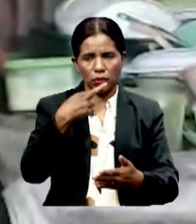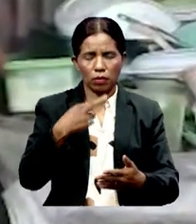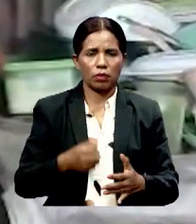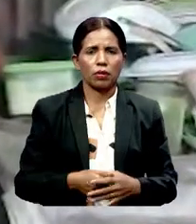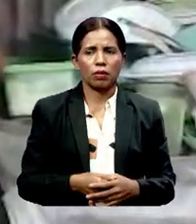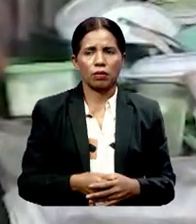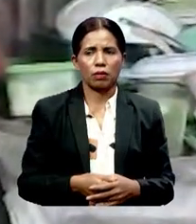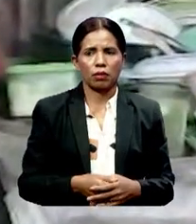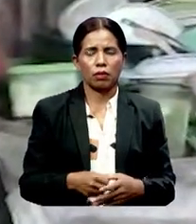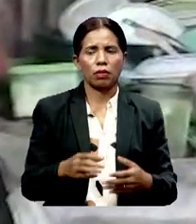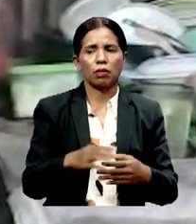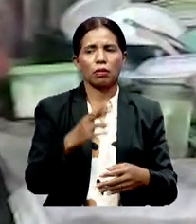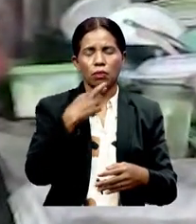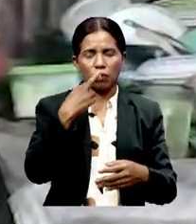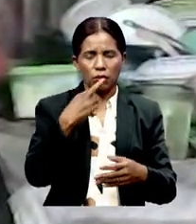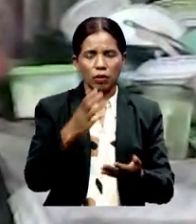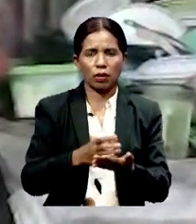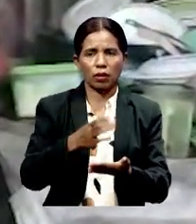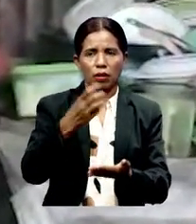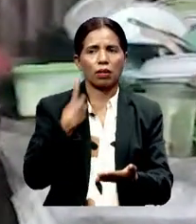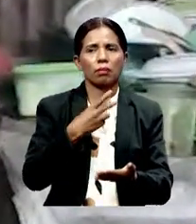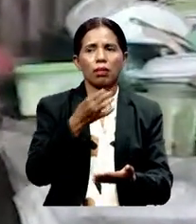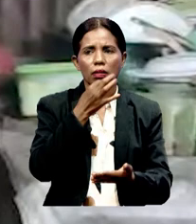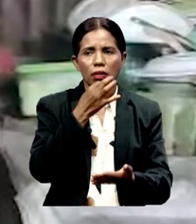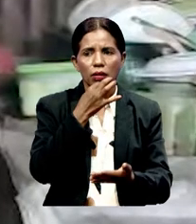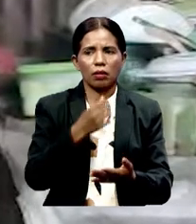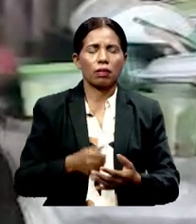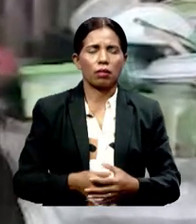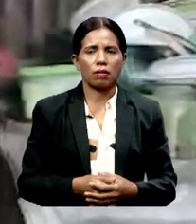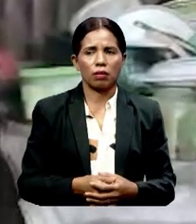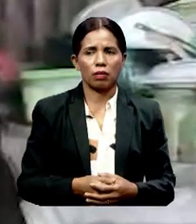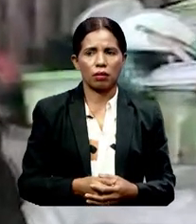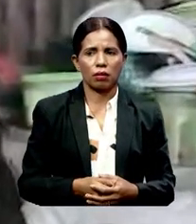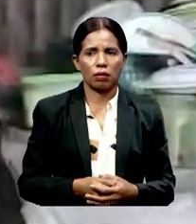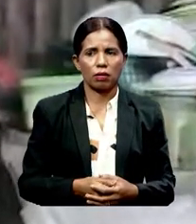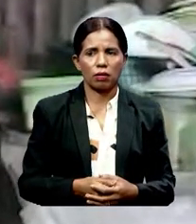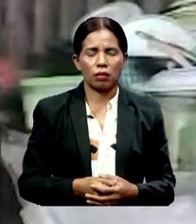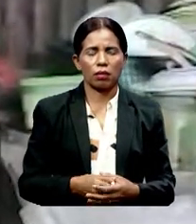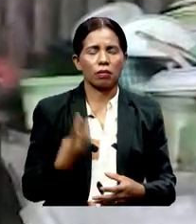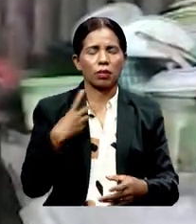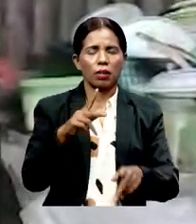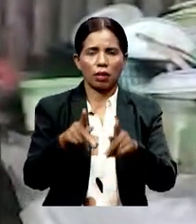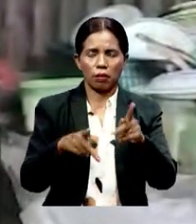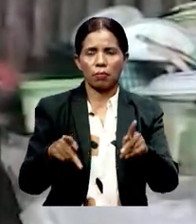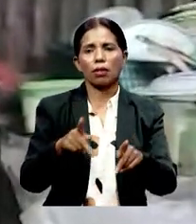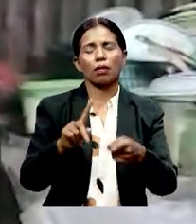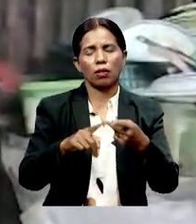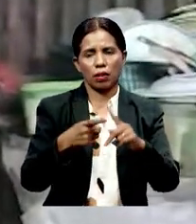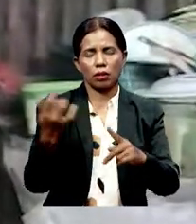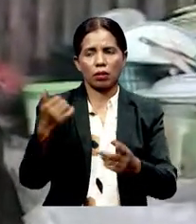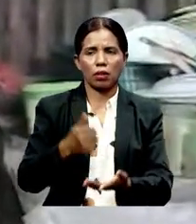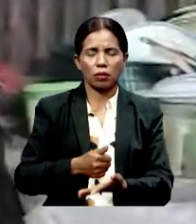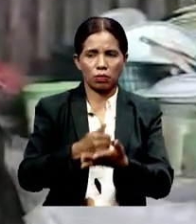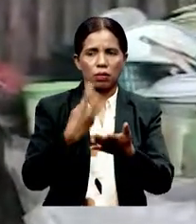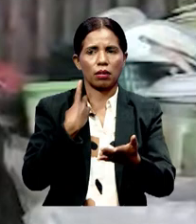dia. Bos orang stay je dah kami ha. Kami malu ke sih dah muka sih dah aisyu sudah kami holap. Ni cik sakai dia dah